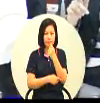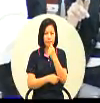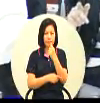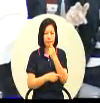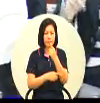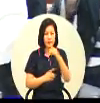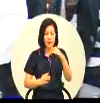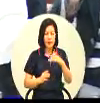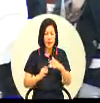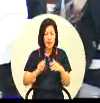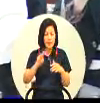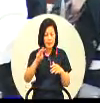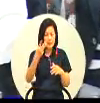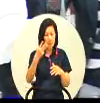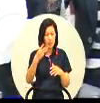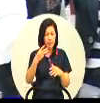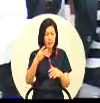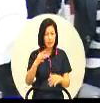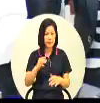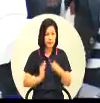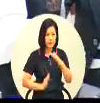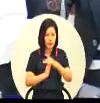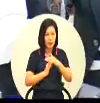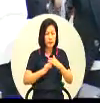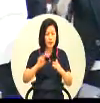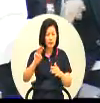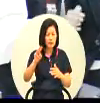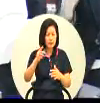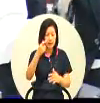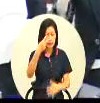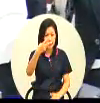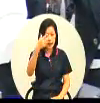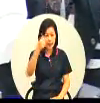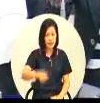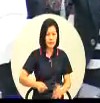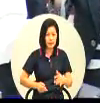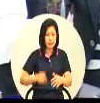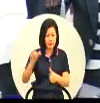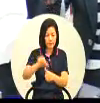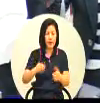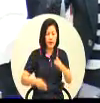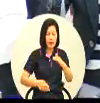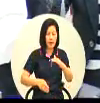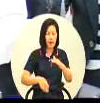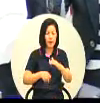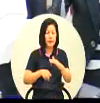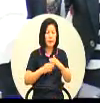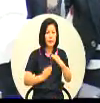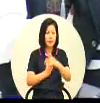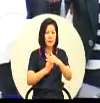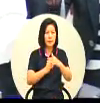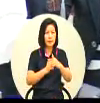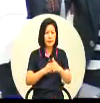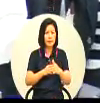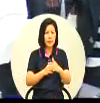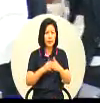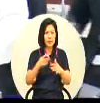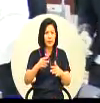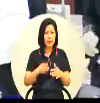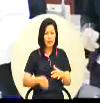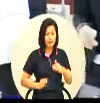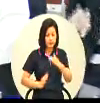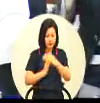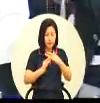300，最高可以罚到2亿，最低的罚则是3万至300万。最高可以罚到